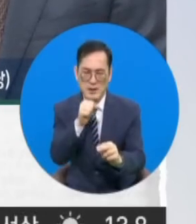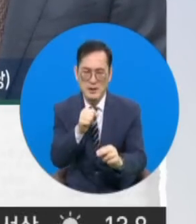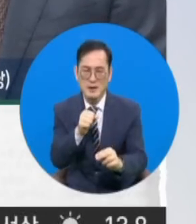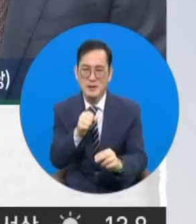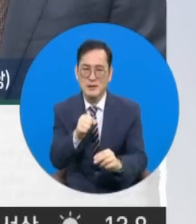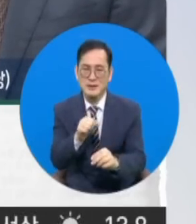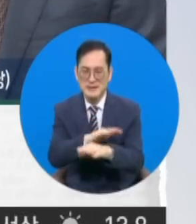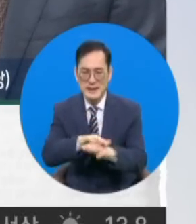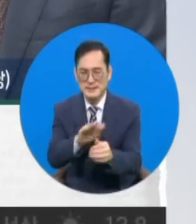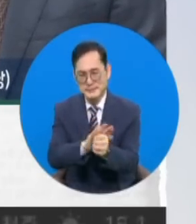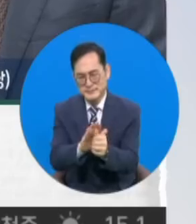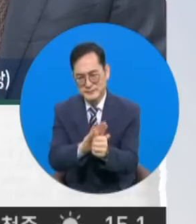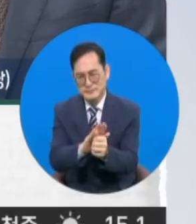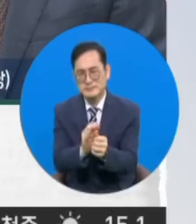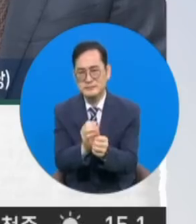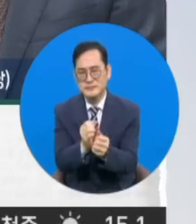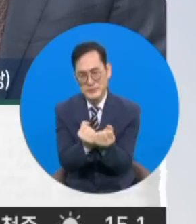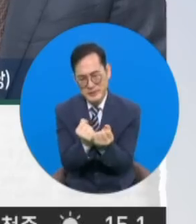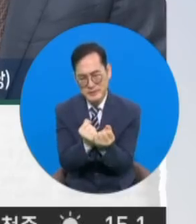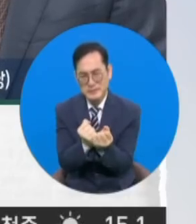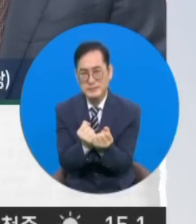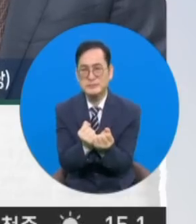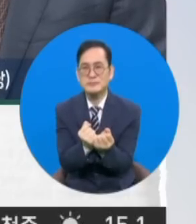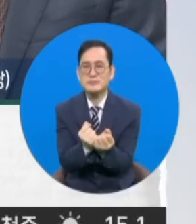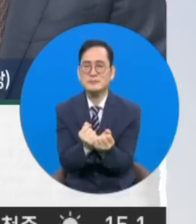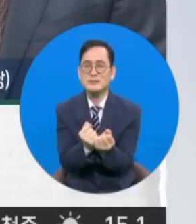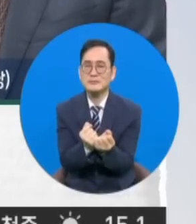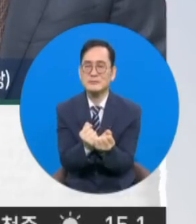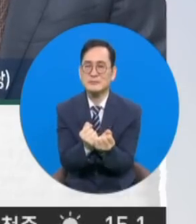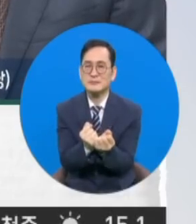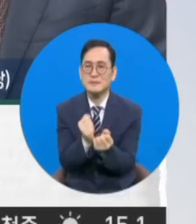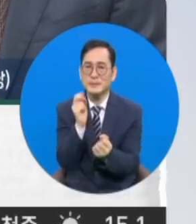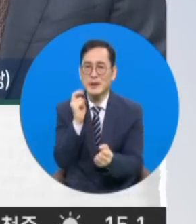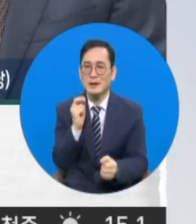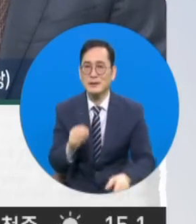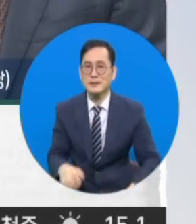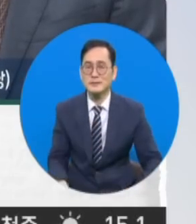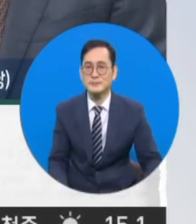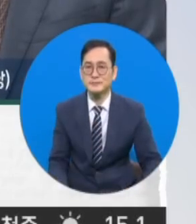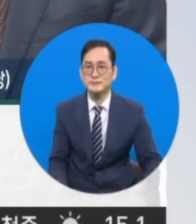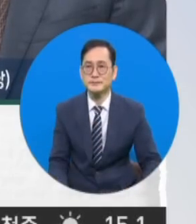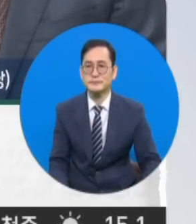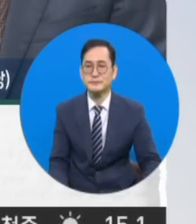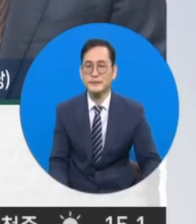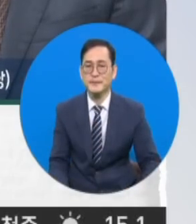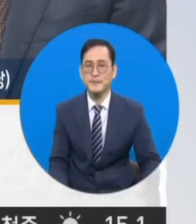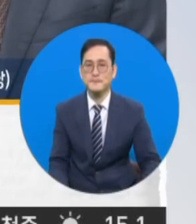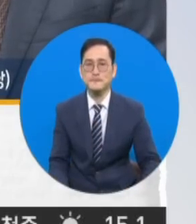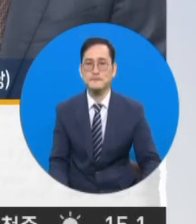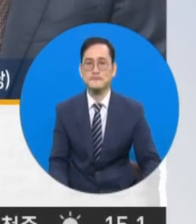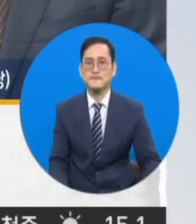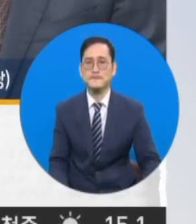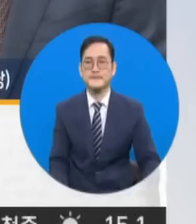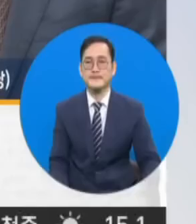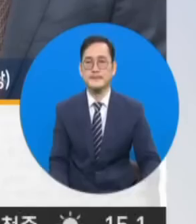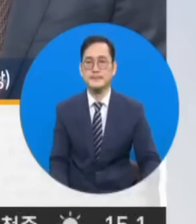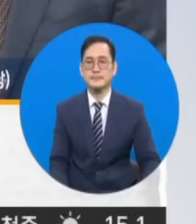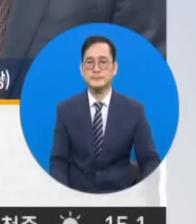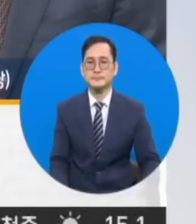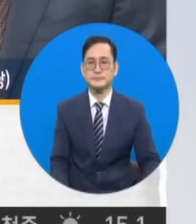입장에서는이 공성 개입이라는 것은 사실은 굉장히 중요한 문제거든요 그리고 지금 태영호 최고와 관련해